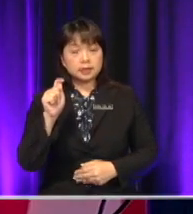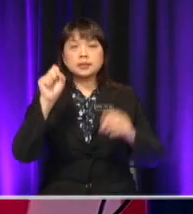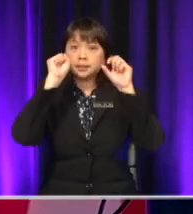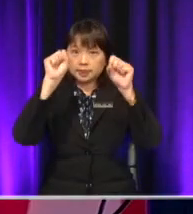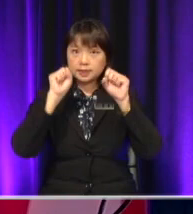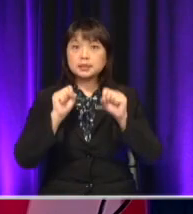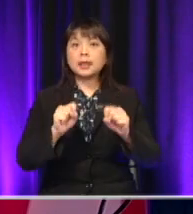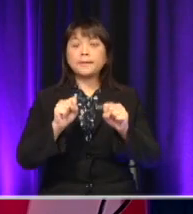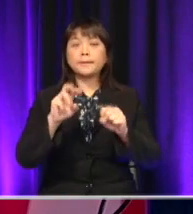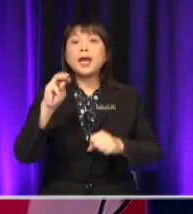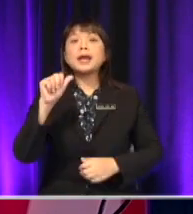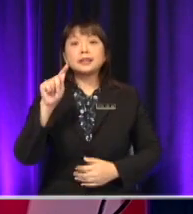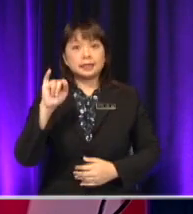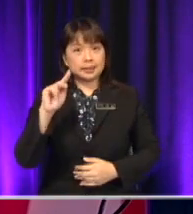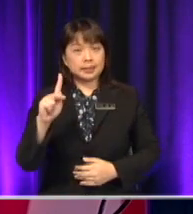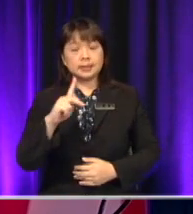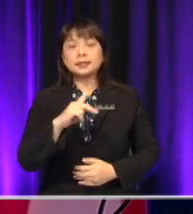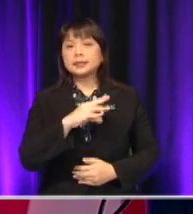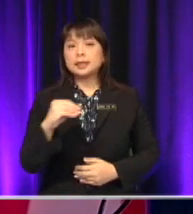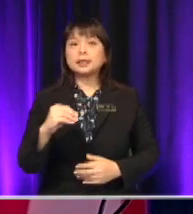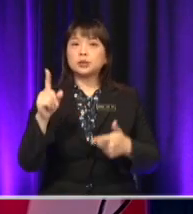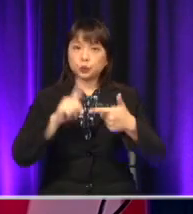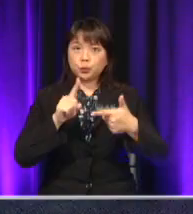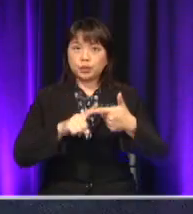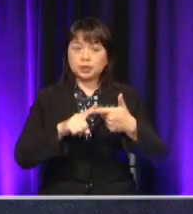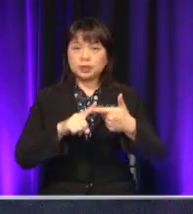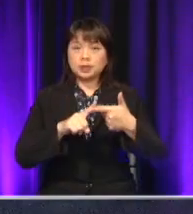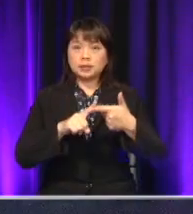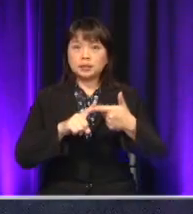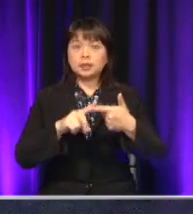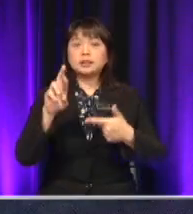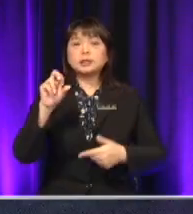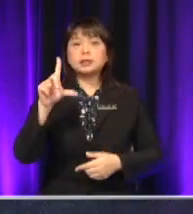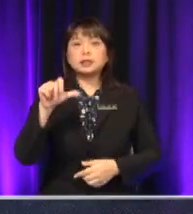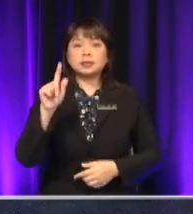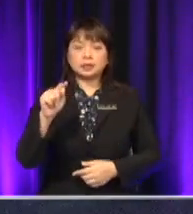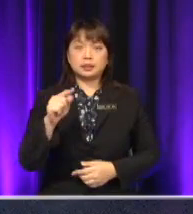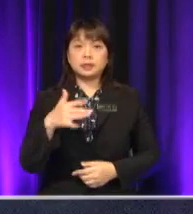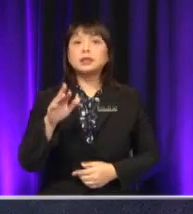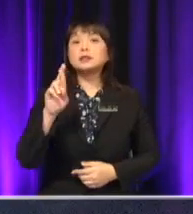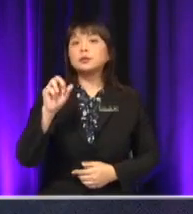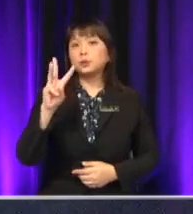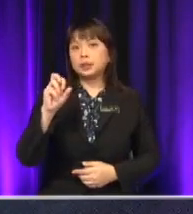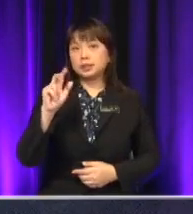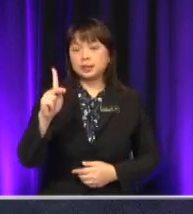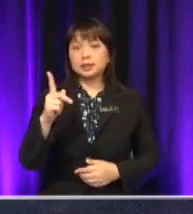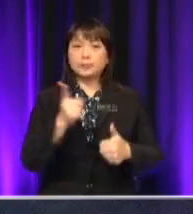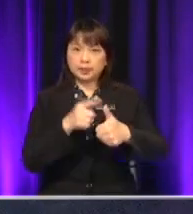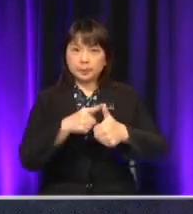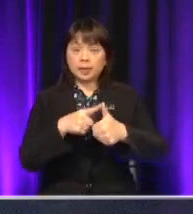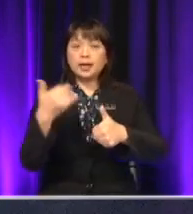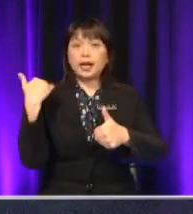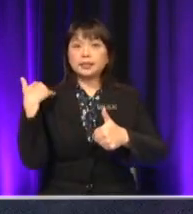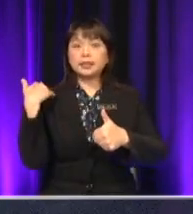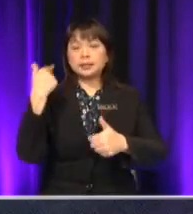sistematik. Ralat sistematik. Okey, yang kedua adalah ralat rawak, cikgu. Rawak. Okey, ralat sistematik ni adalah ralat yang disebabkan oleh